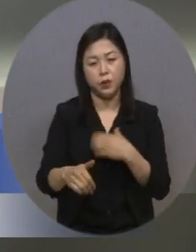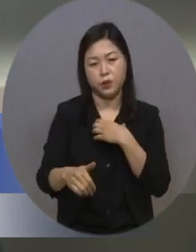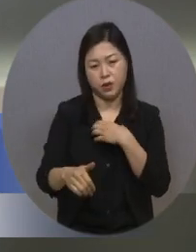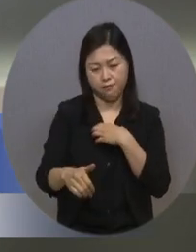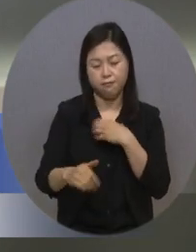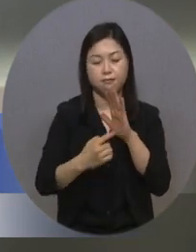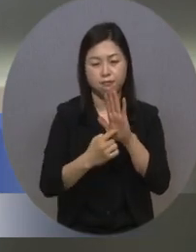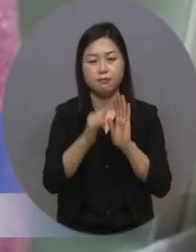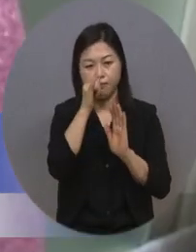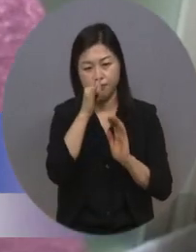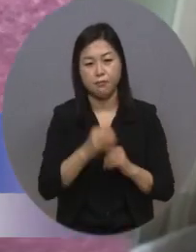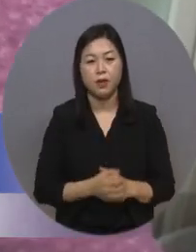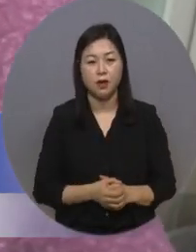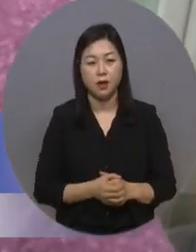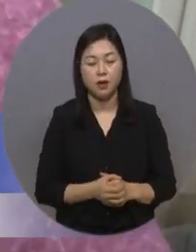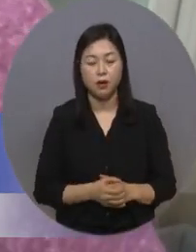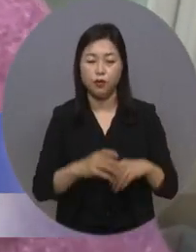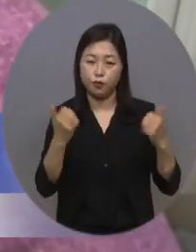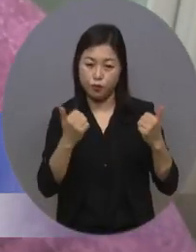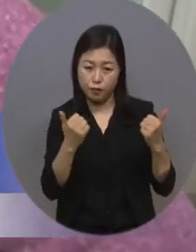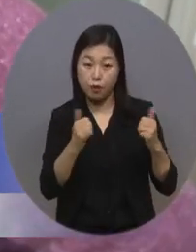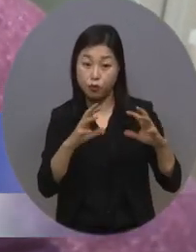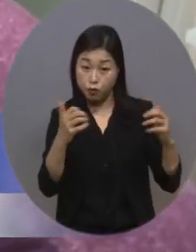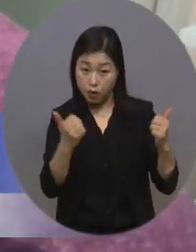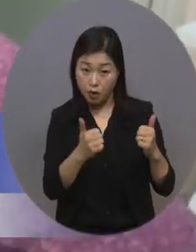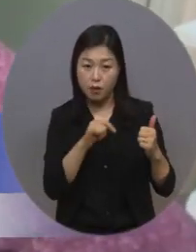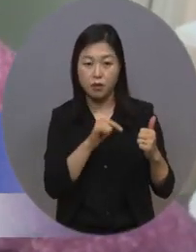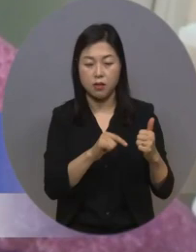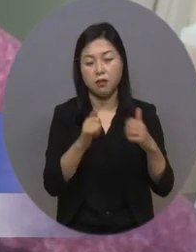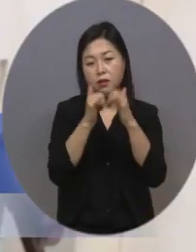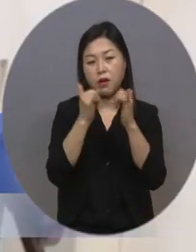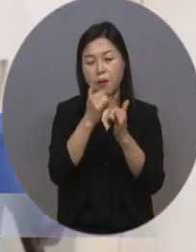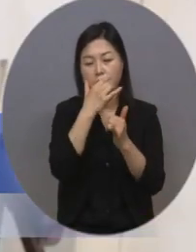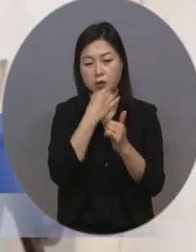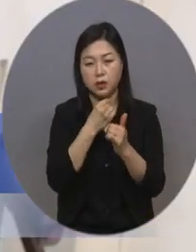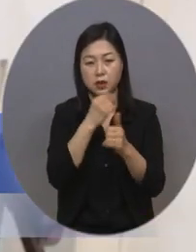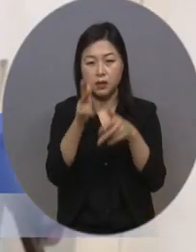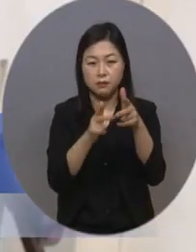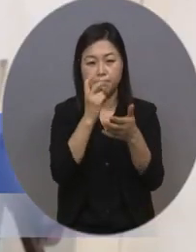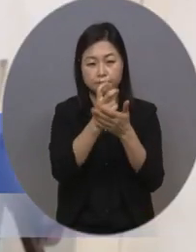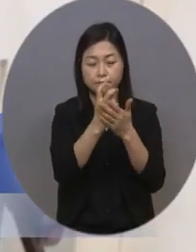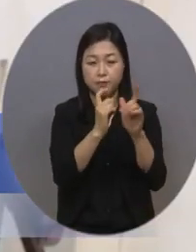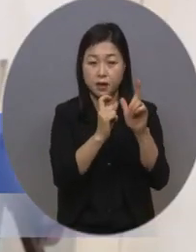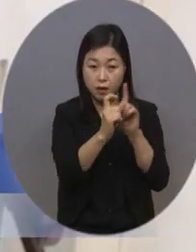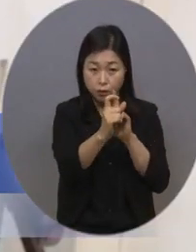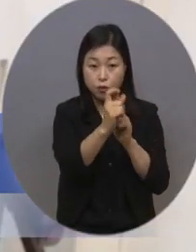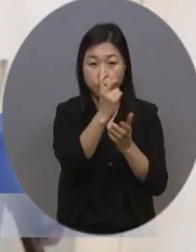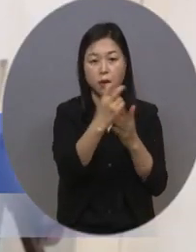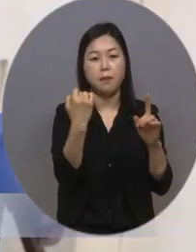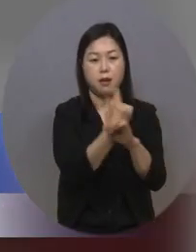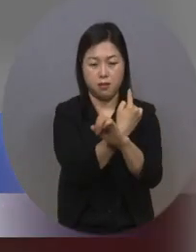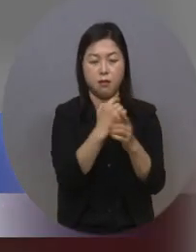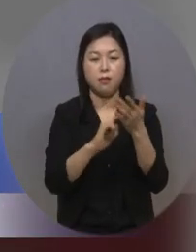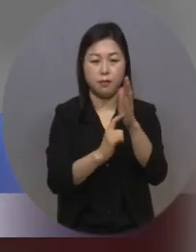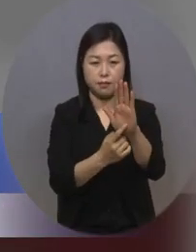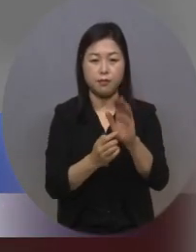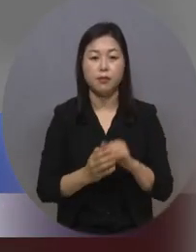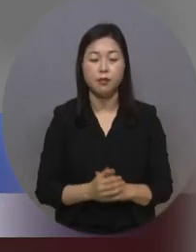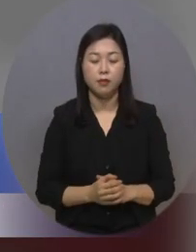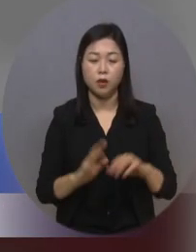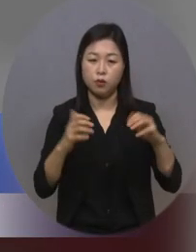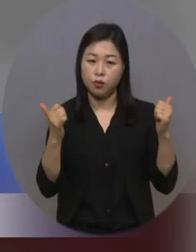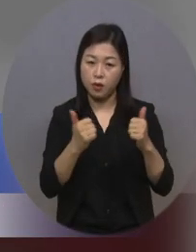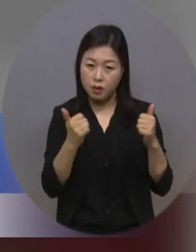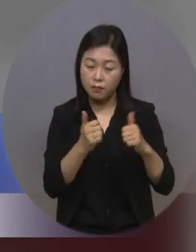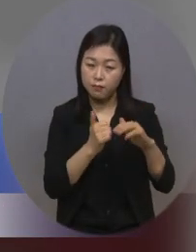신호인데요. 다행히도 국회에서 이와 관련한 사회복지사업법 일부 개정 법률안이 발의됐다고 합니다. 이번에